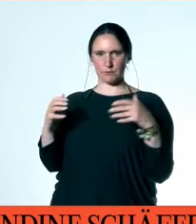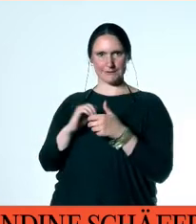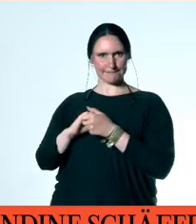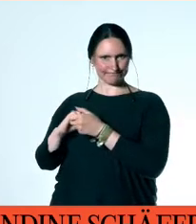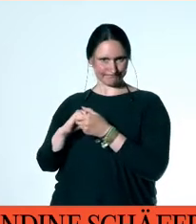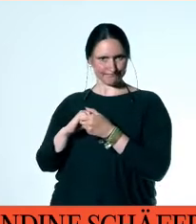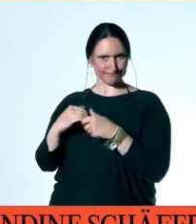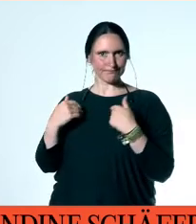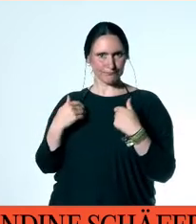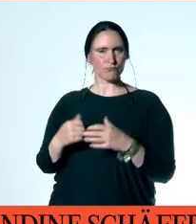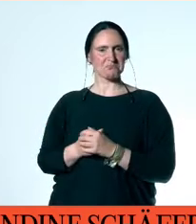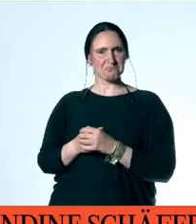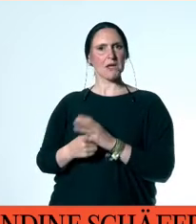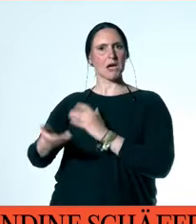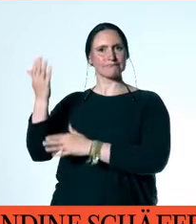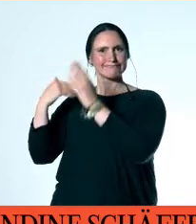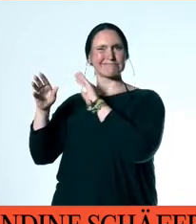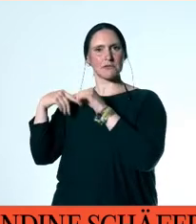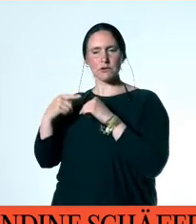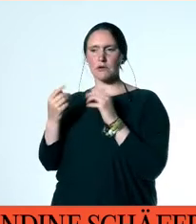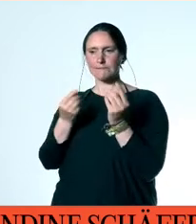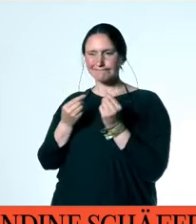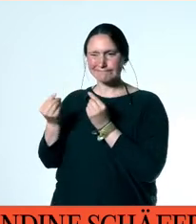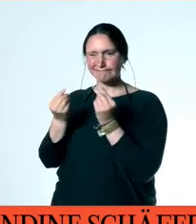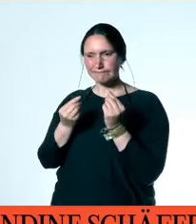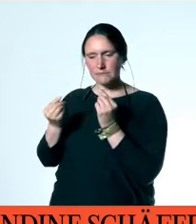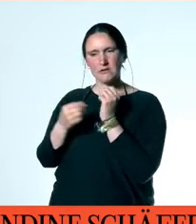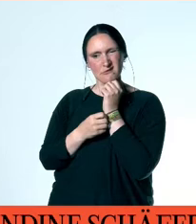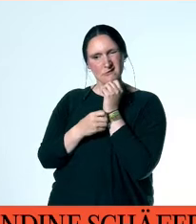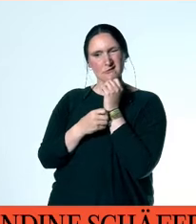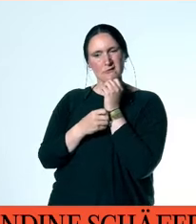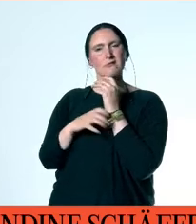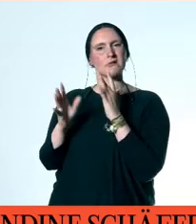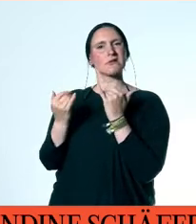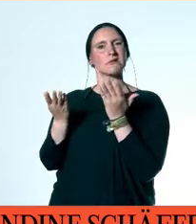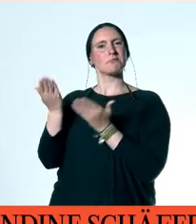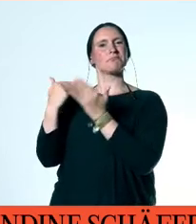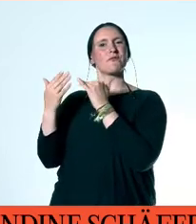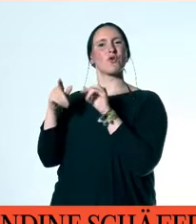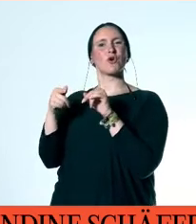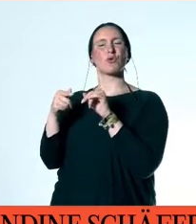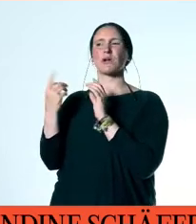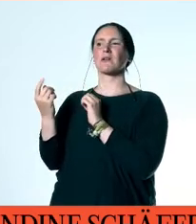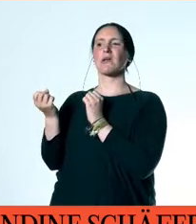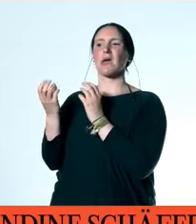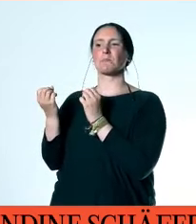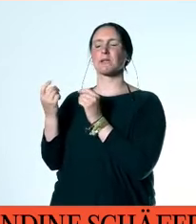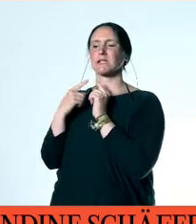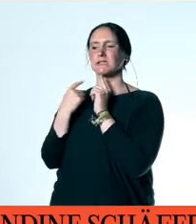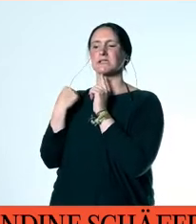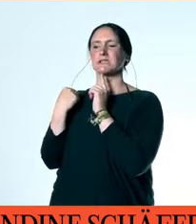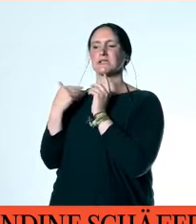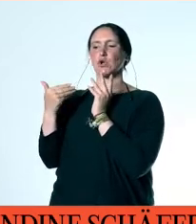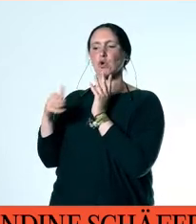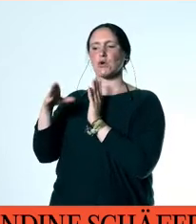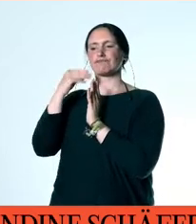it's often talked about from an institutional lens that it's something that happened in the past. But we know as